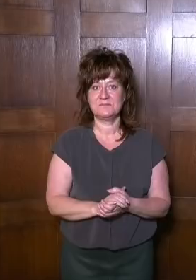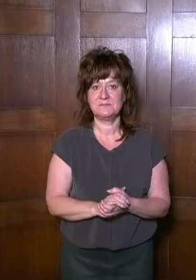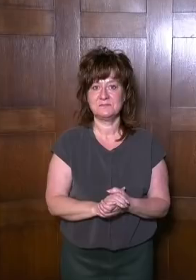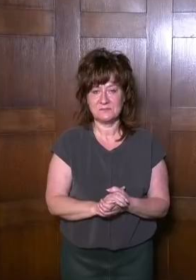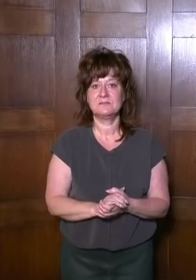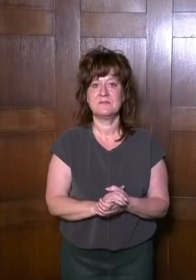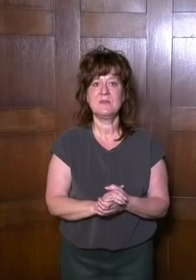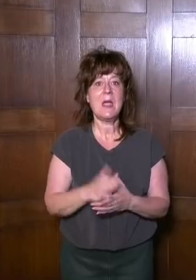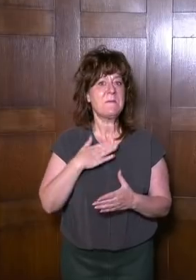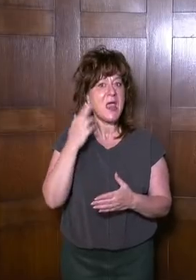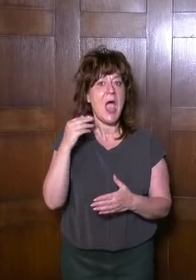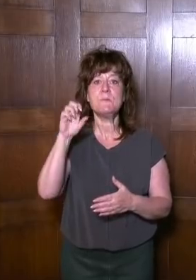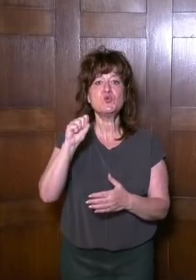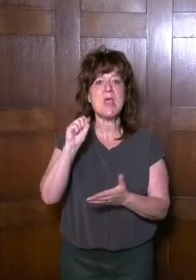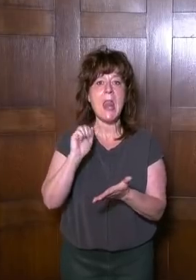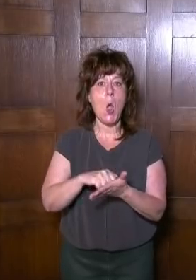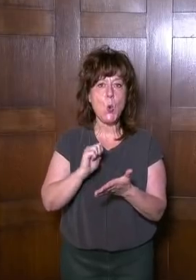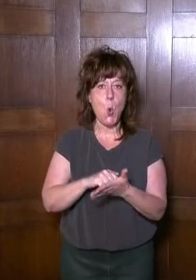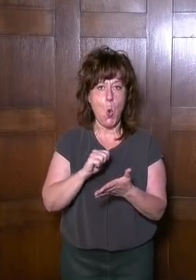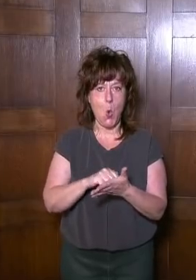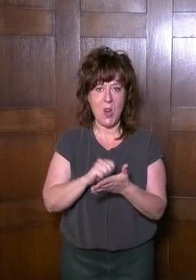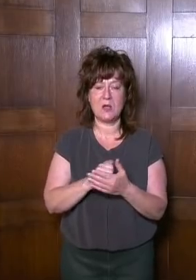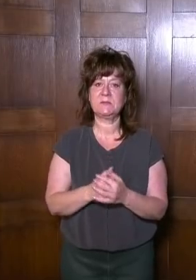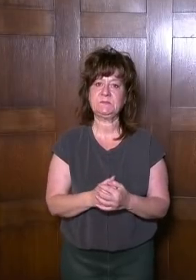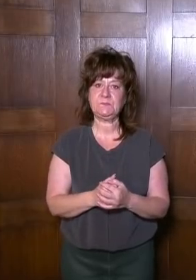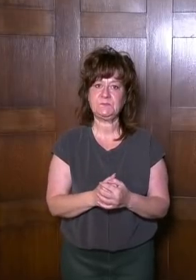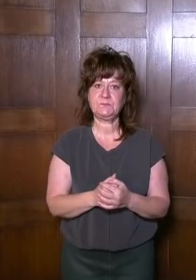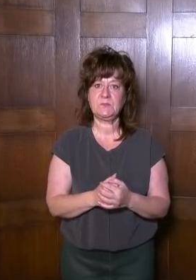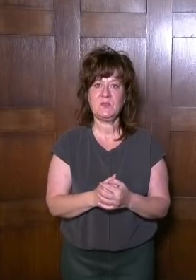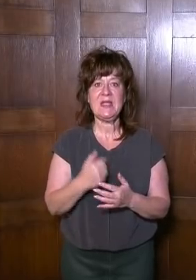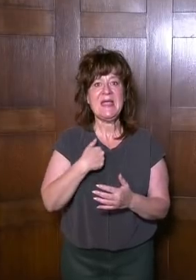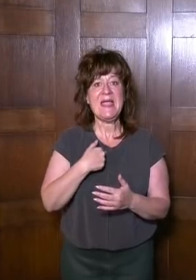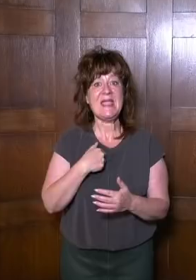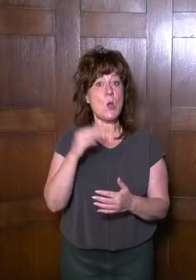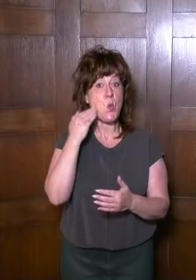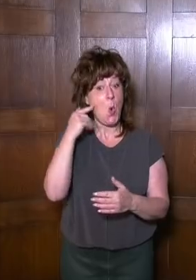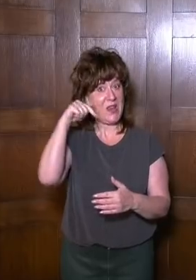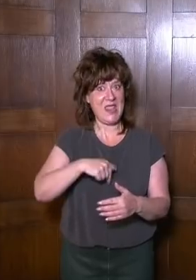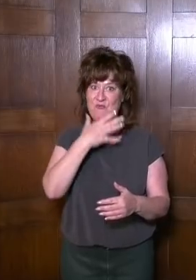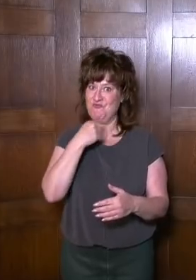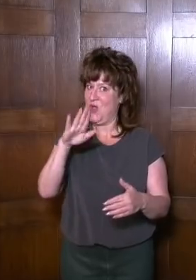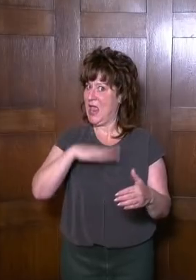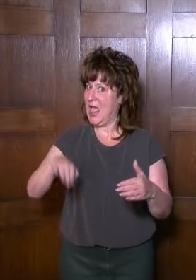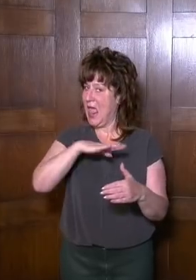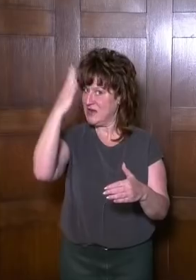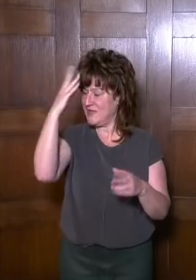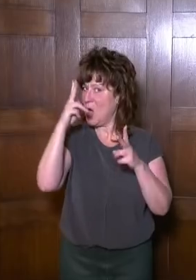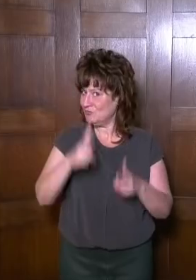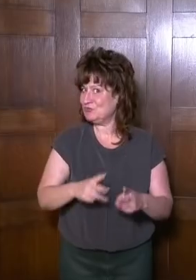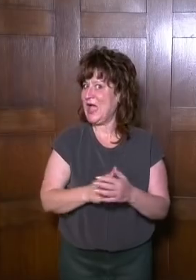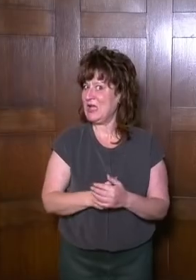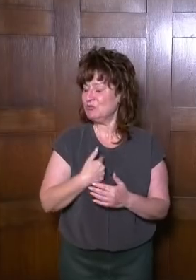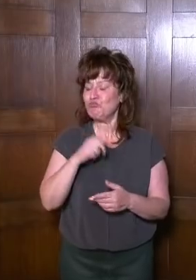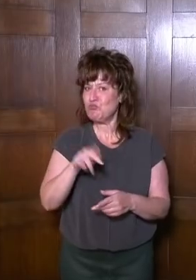Gut, mein Name ist Susanne Köhler. Ich bin hier in der schönen Landeshauptstadt ansässig, das muss man ja auch mal sagen dürfen,